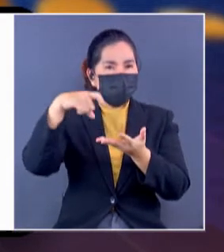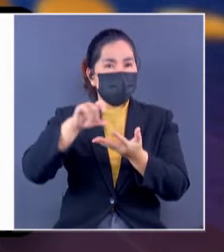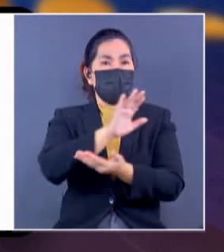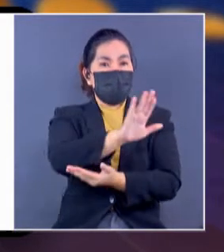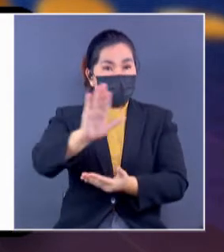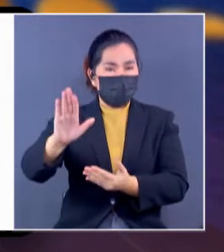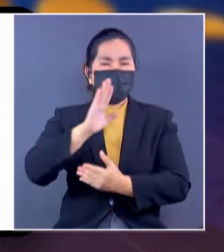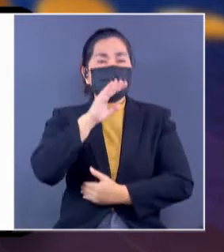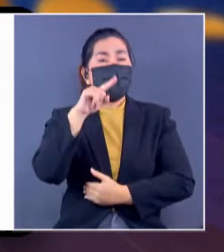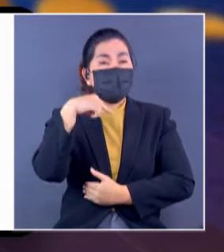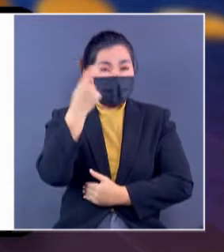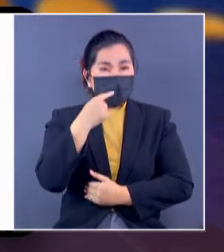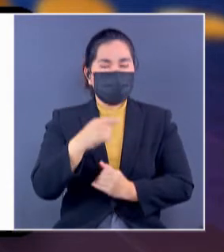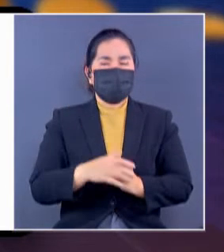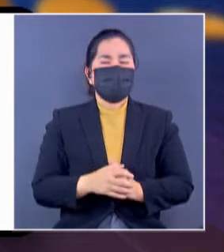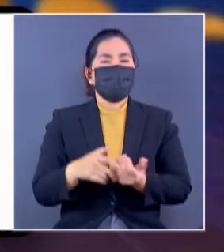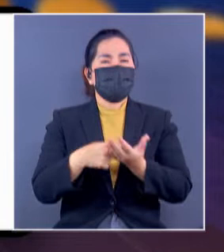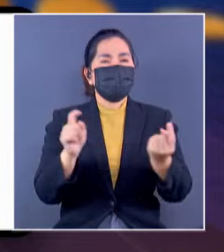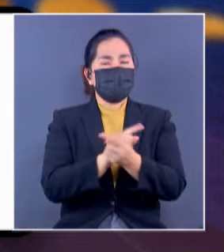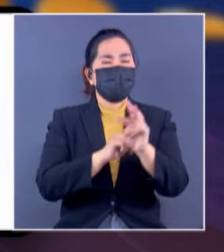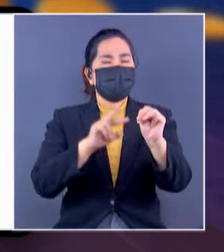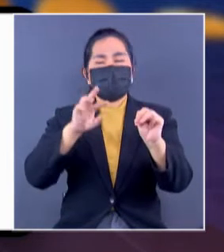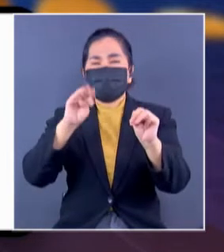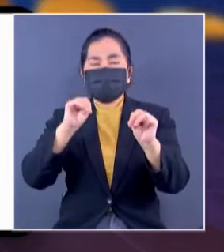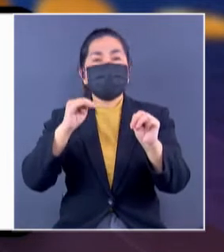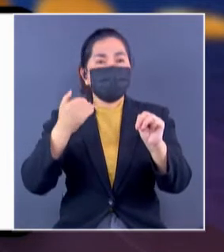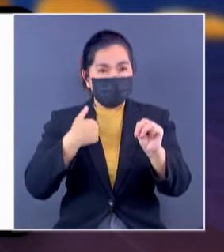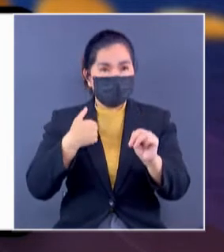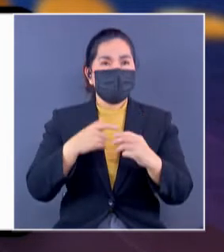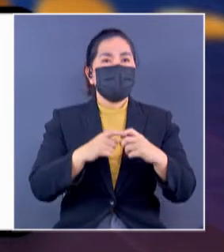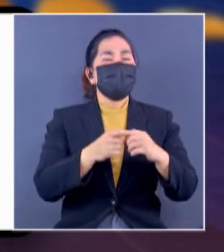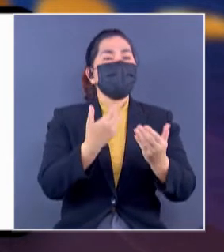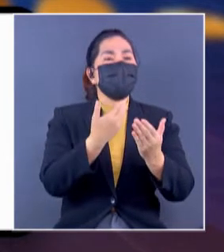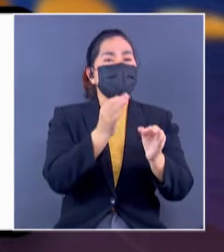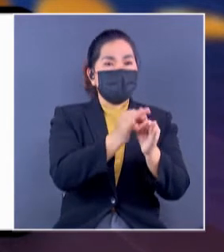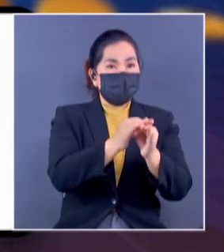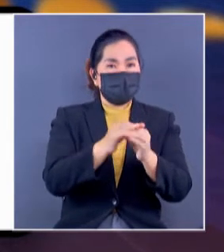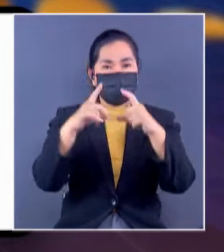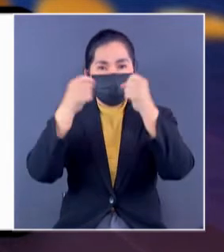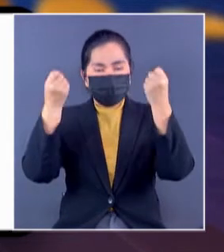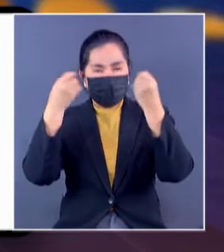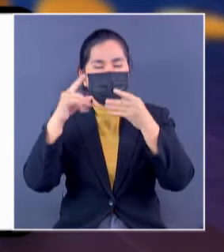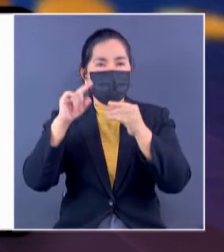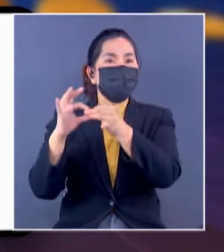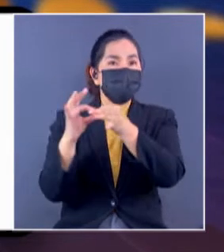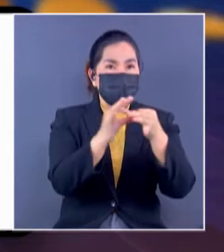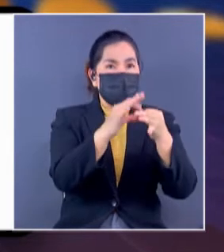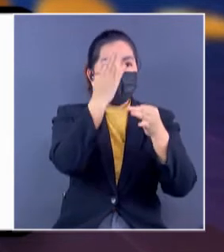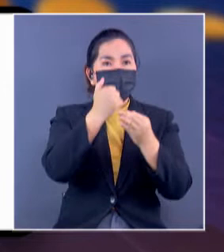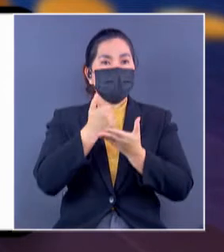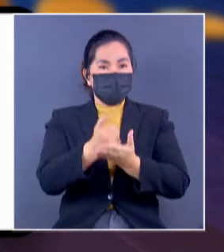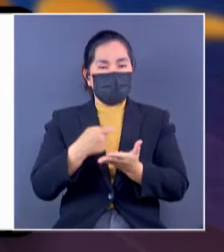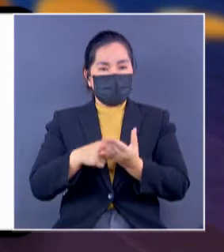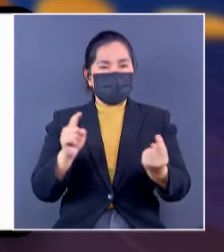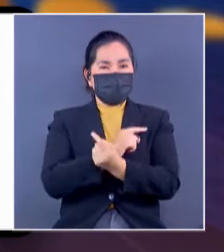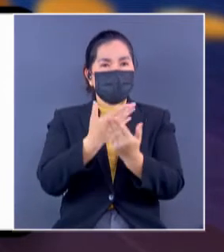ขอให้ผู้ประกันตนดำเนินการครับนำบัญชีพร้อมเพย์ของท่านผูกกับบัตรประชาชนให้เรียบร้อยนะครับเพื่อเพิ่มความสะดวกสบายในการ